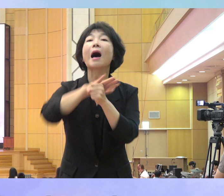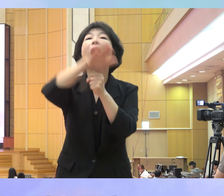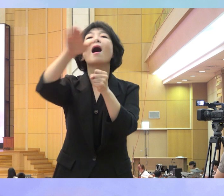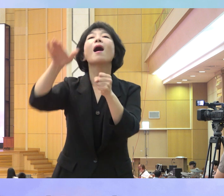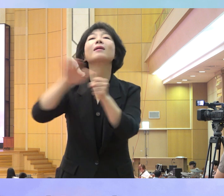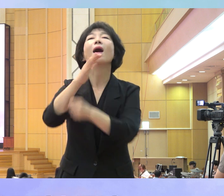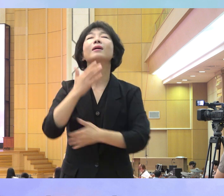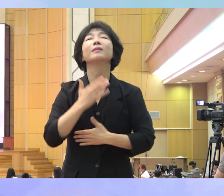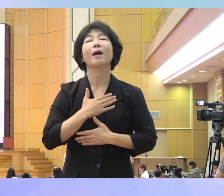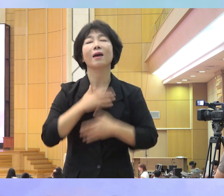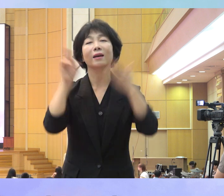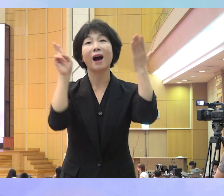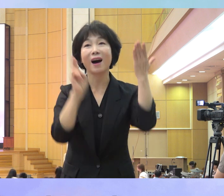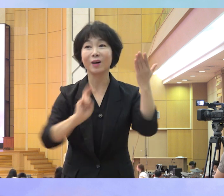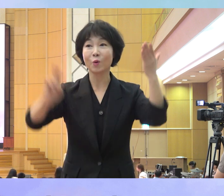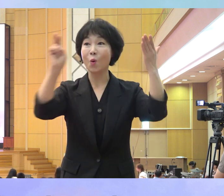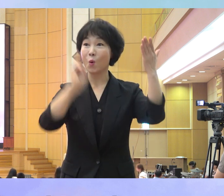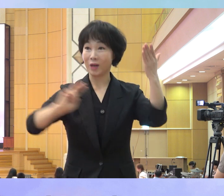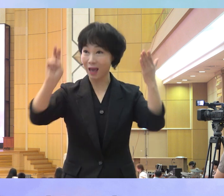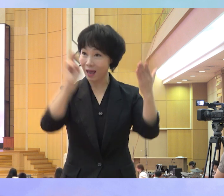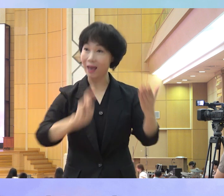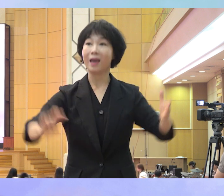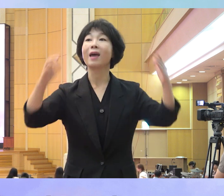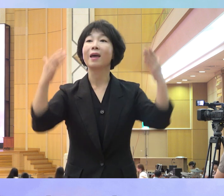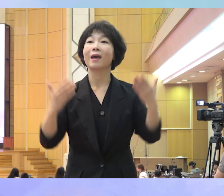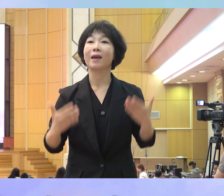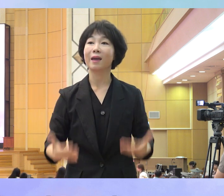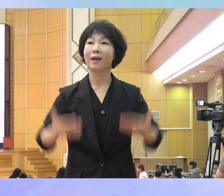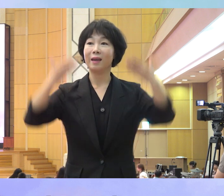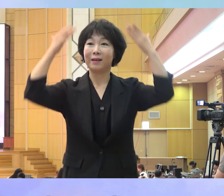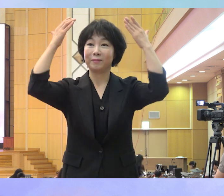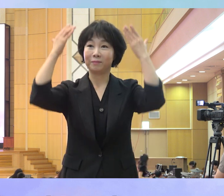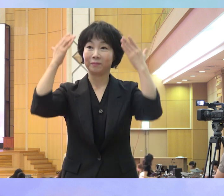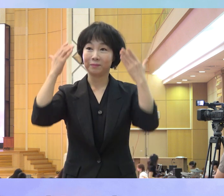아버지 사랑 내가 노래해.